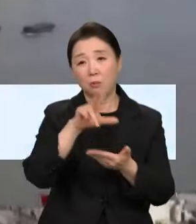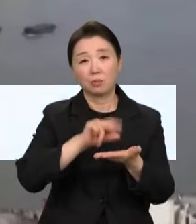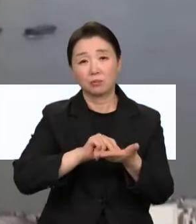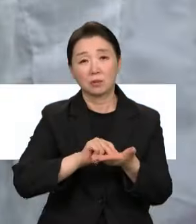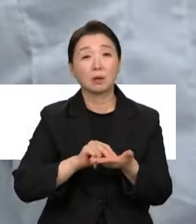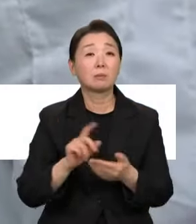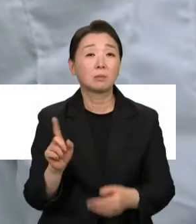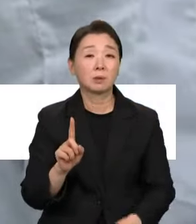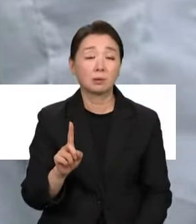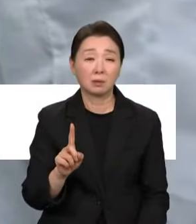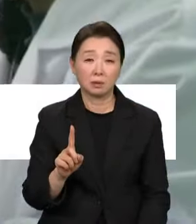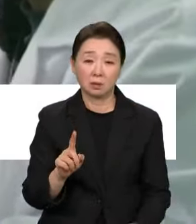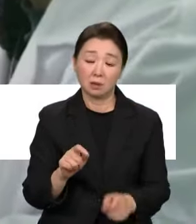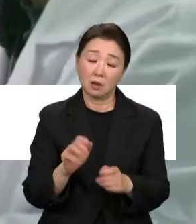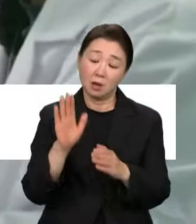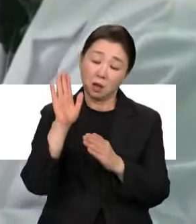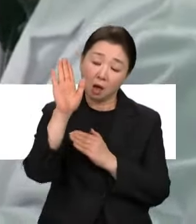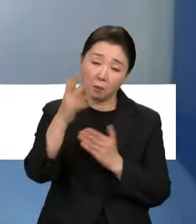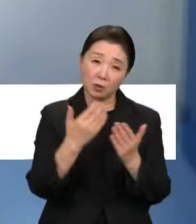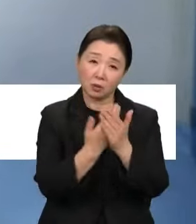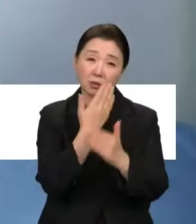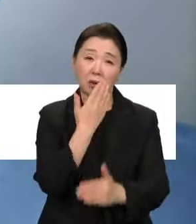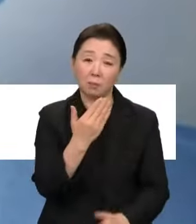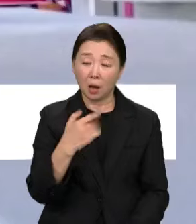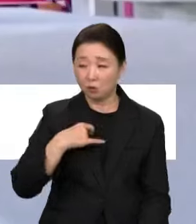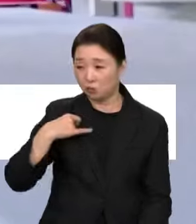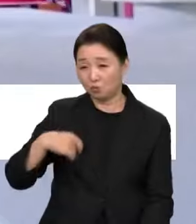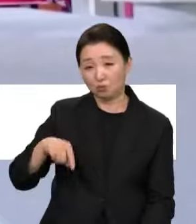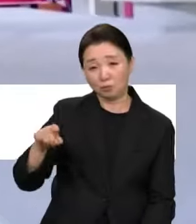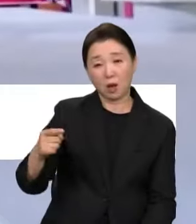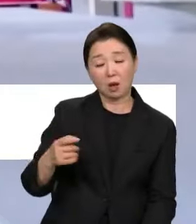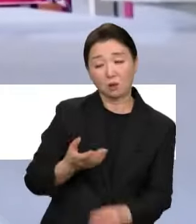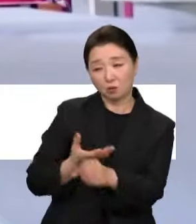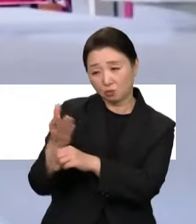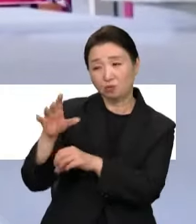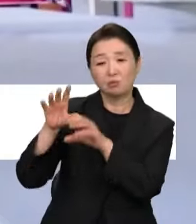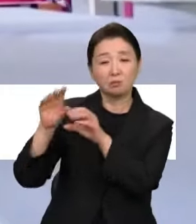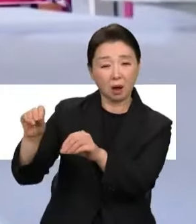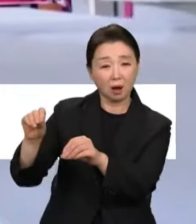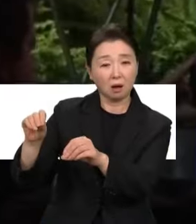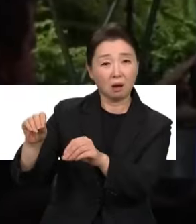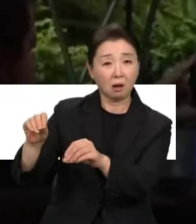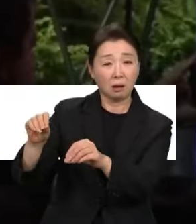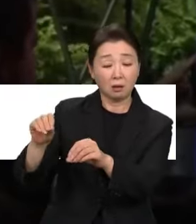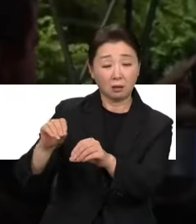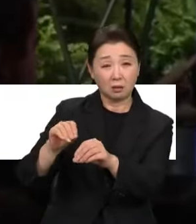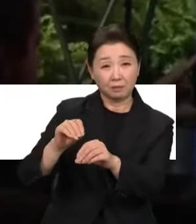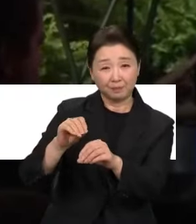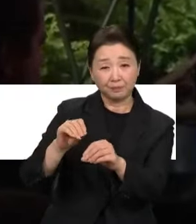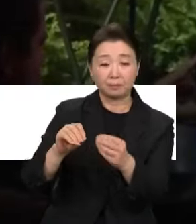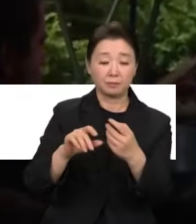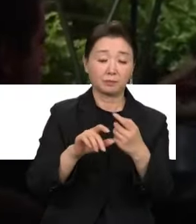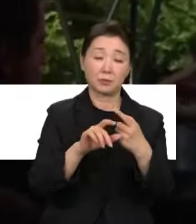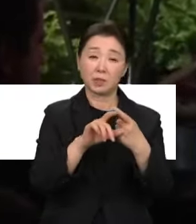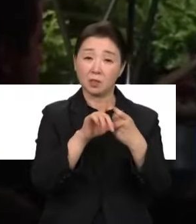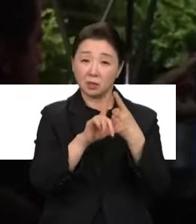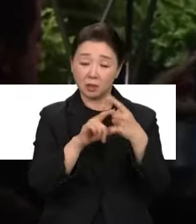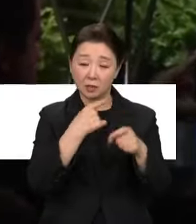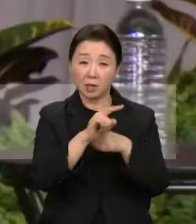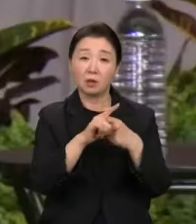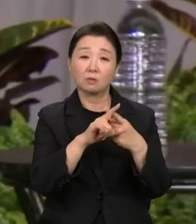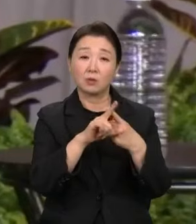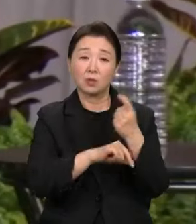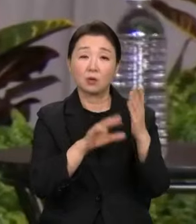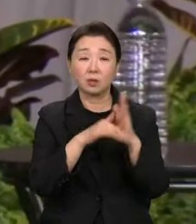문제입니다. 장기적으로 성장 가능성이 큰 중국 시장 수출길이 막힌 데다 다음 달 트럼프 취임으로 미중 패권 경쟁은